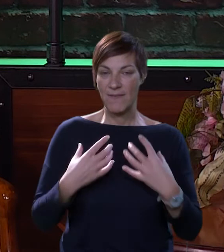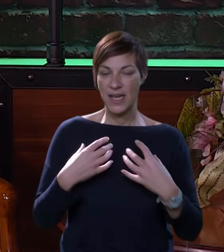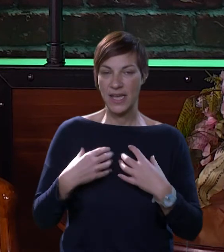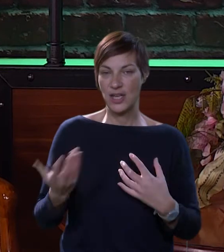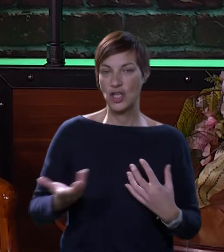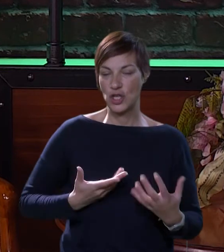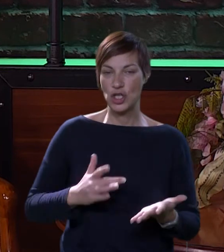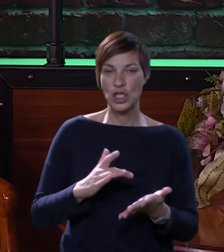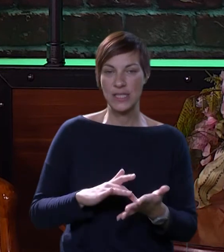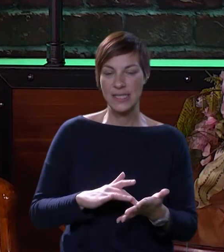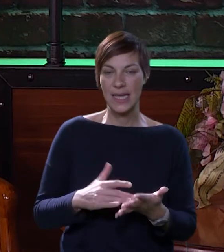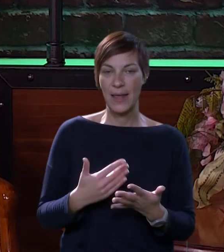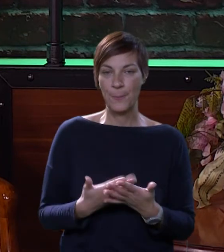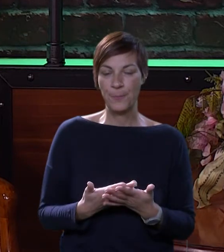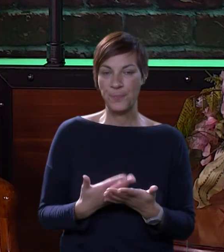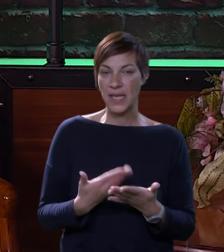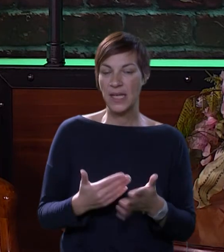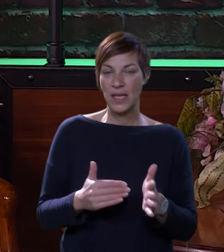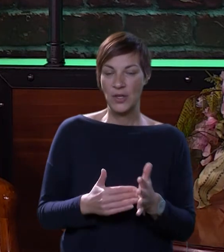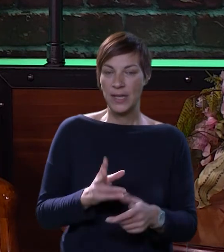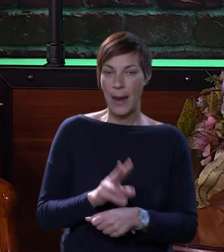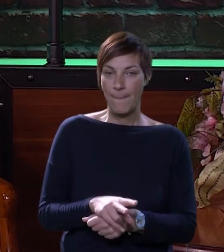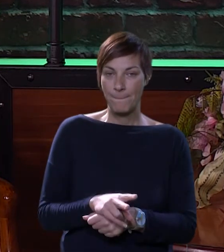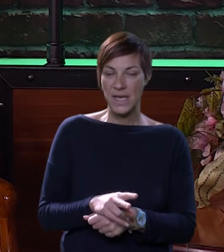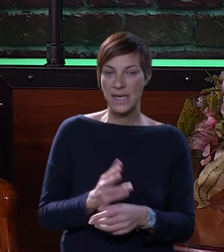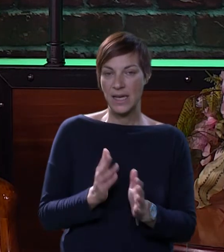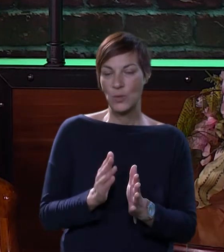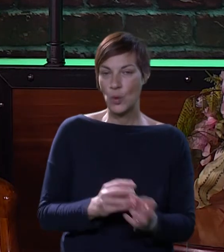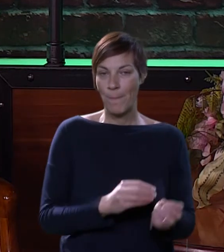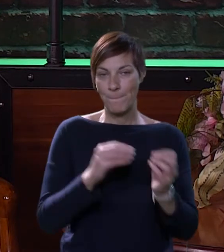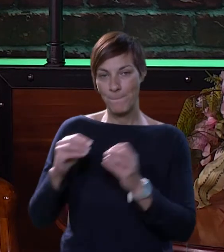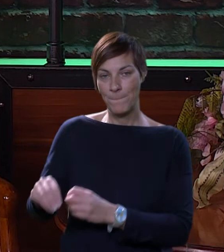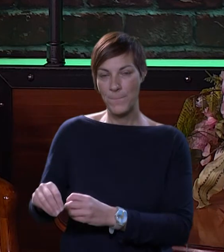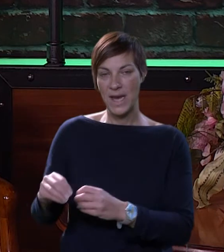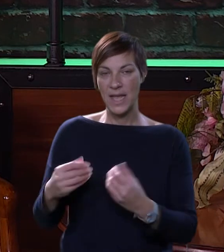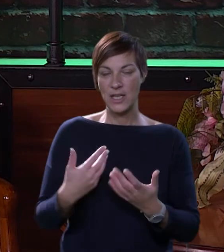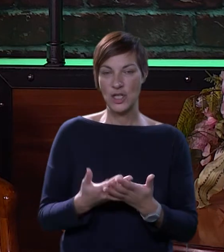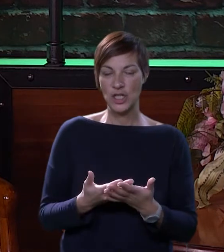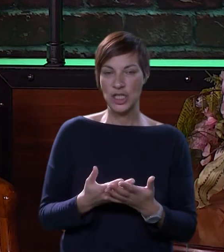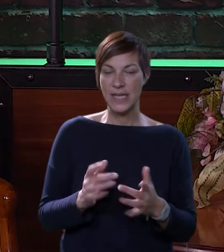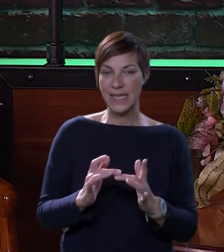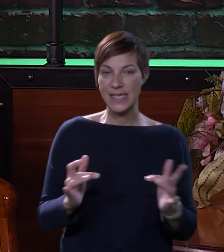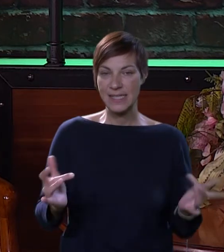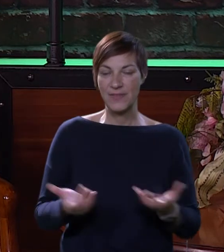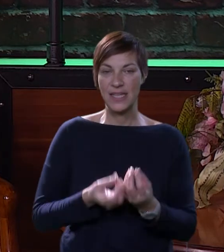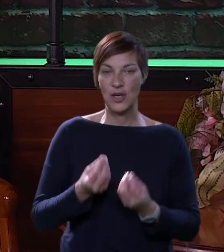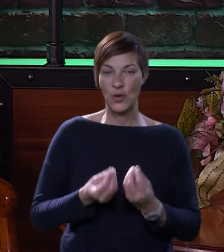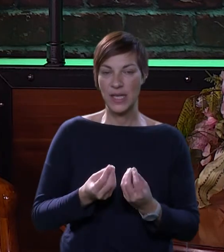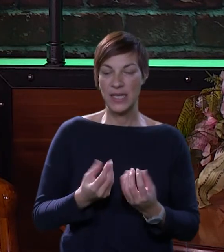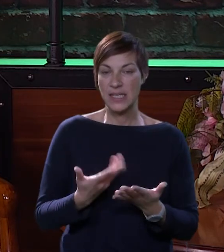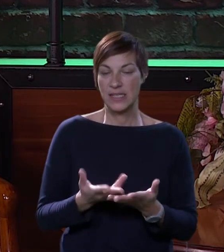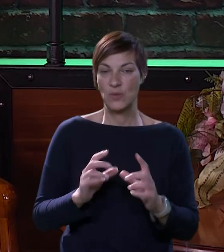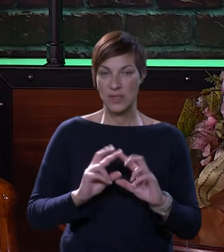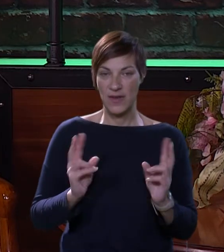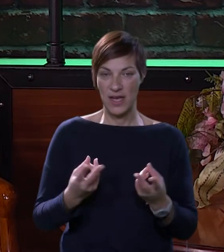heroj došao do svoga cilja. Tako da, evo, tu treba biti oprezan u tom prenošenju iz tih video igrica u